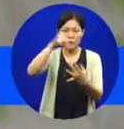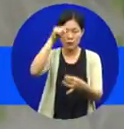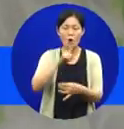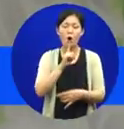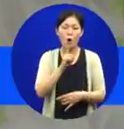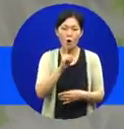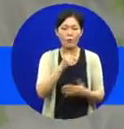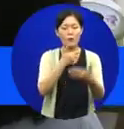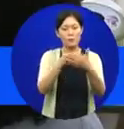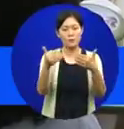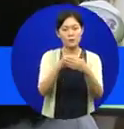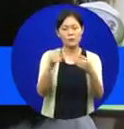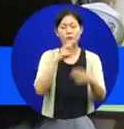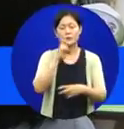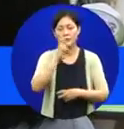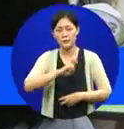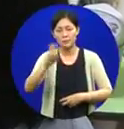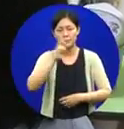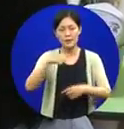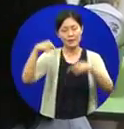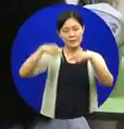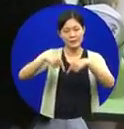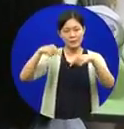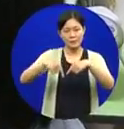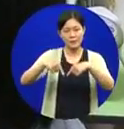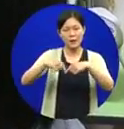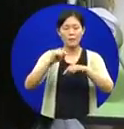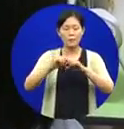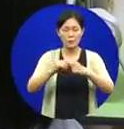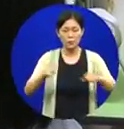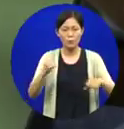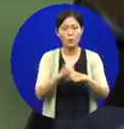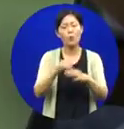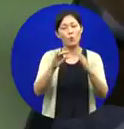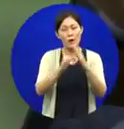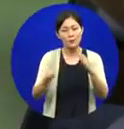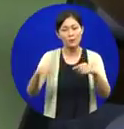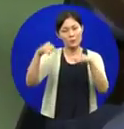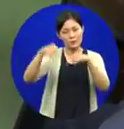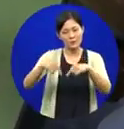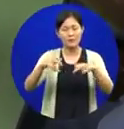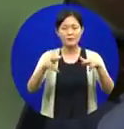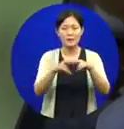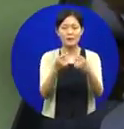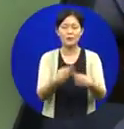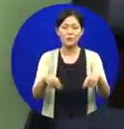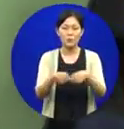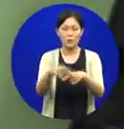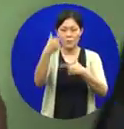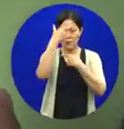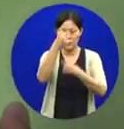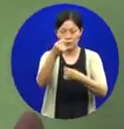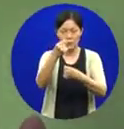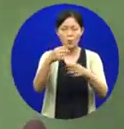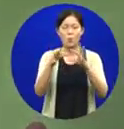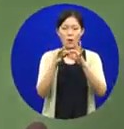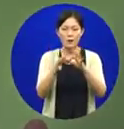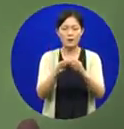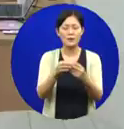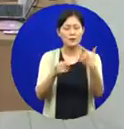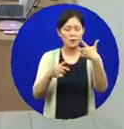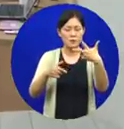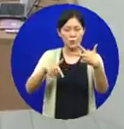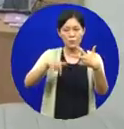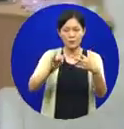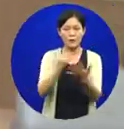사업으로 언어, 미술, 음악, 상담 등을 통한 어린이 심리지원과 가족상담, 장애인을 위한 맞춤형 관리 등